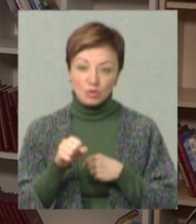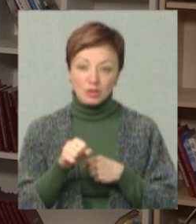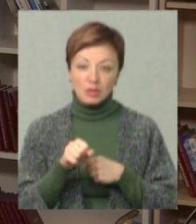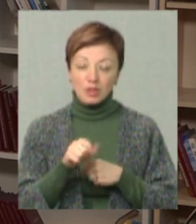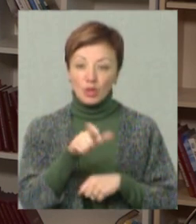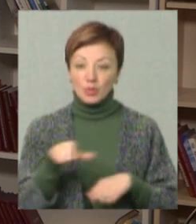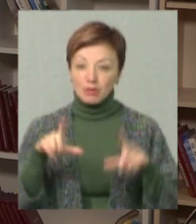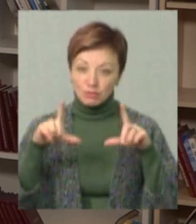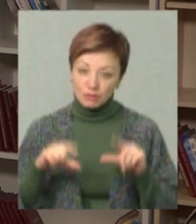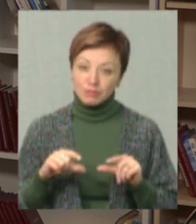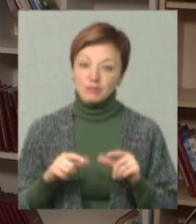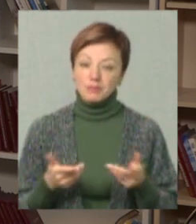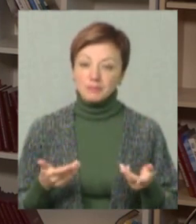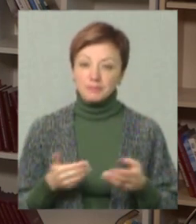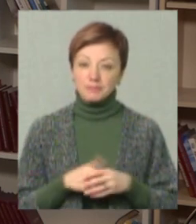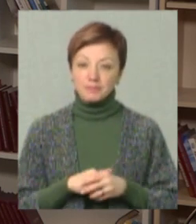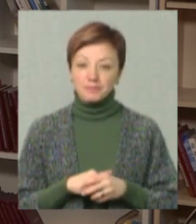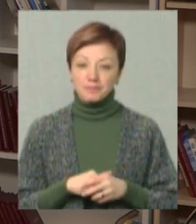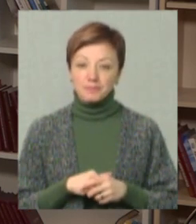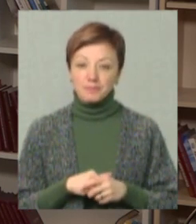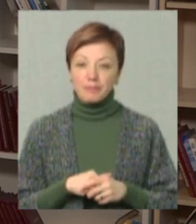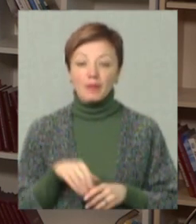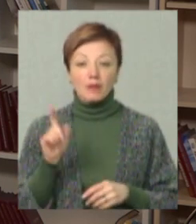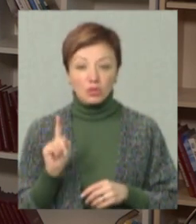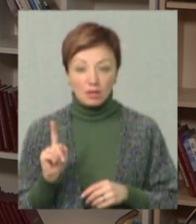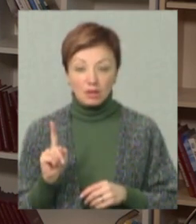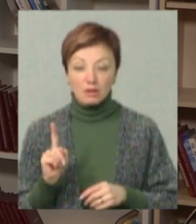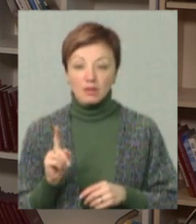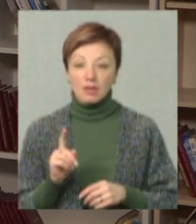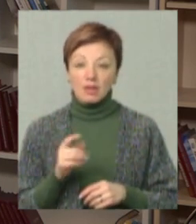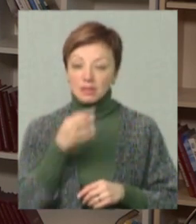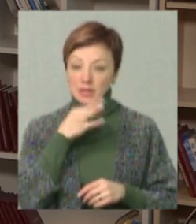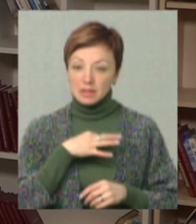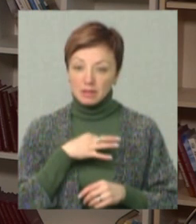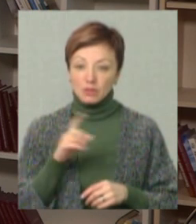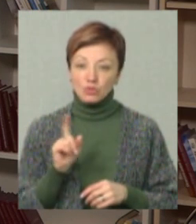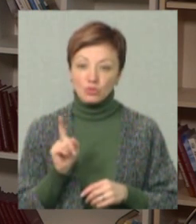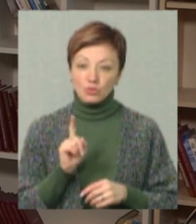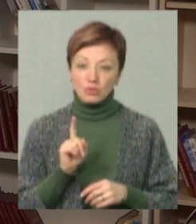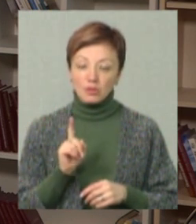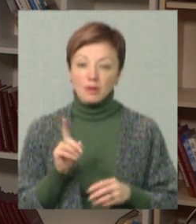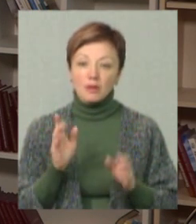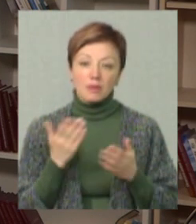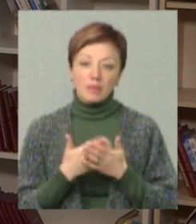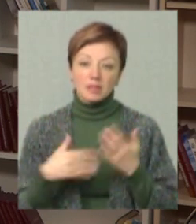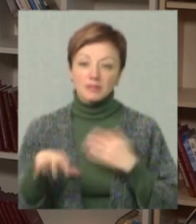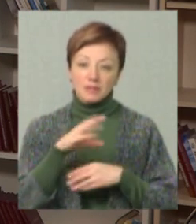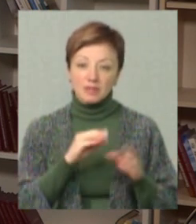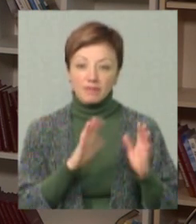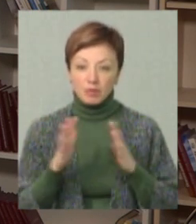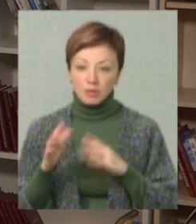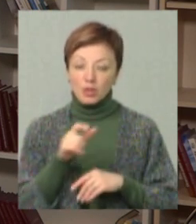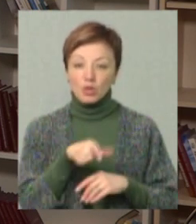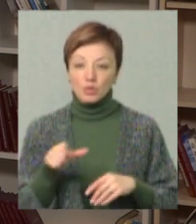нам сказали, що майже всіх випадках люди зменшували ціну після того, як спілкувалися з мером Чернівців. Також